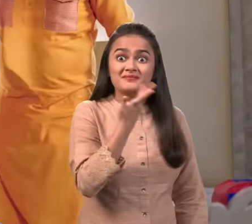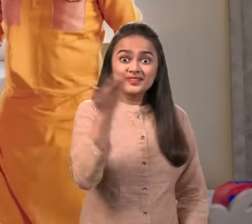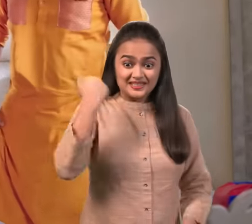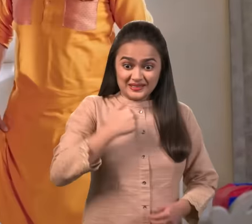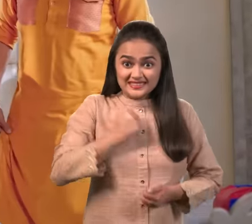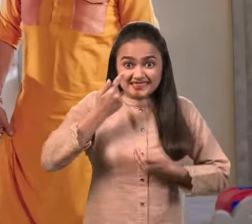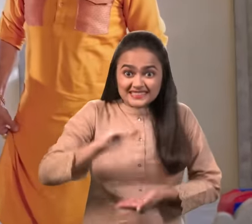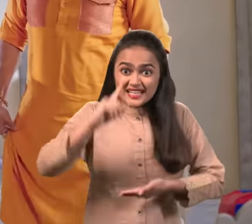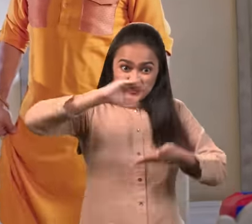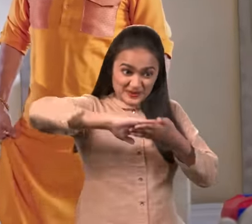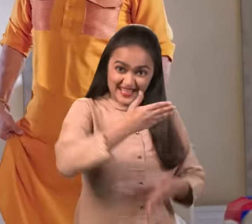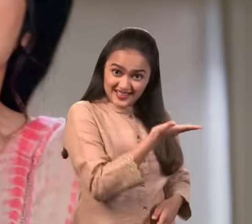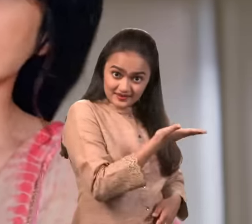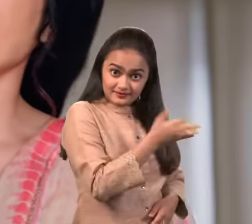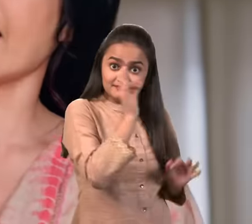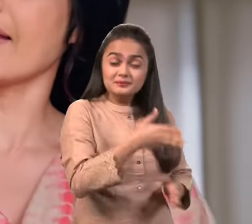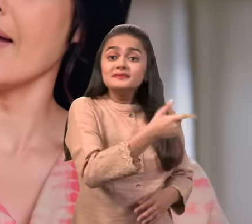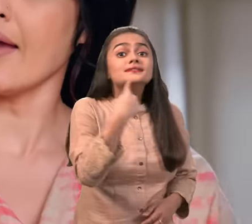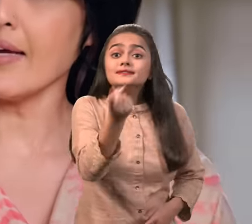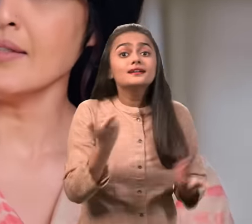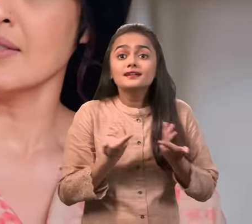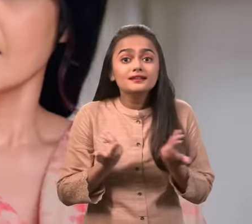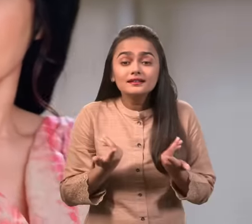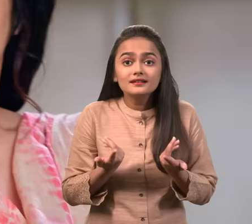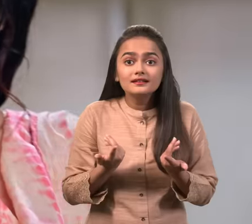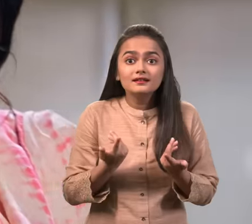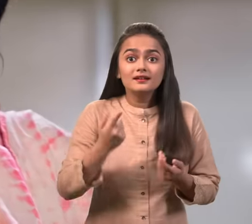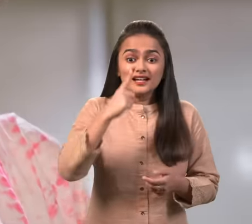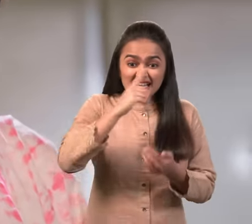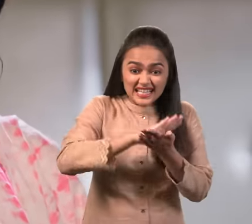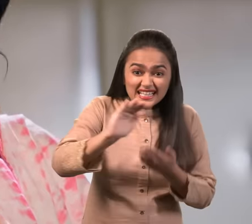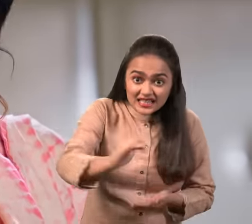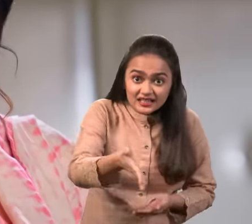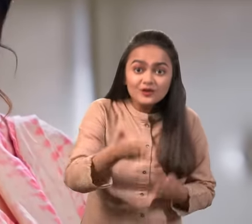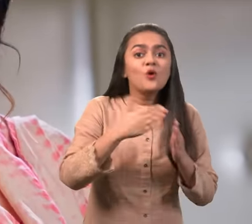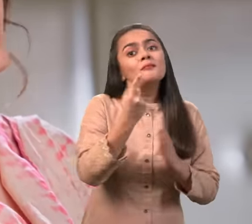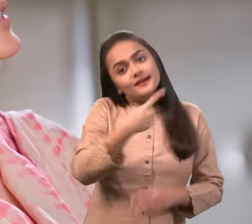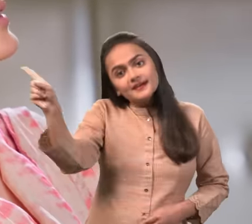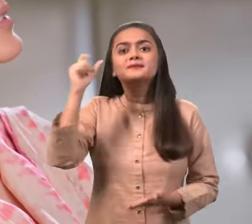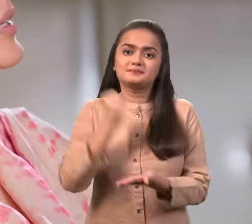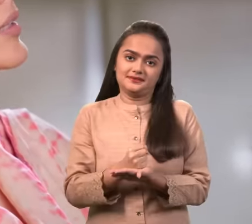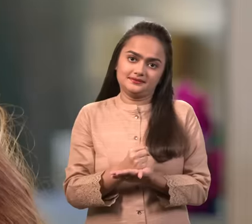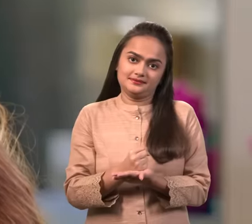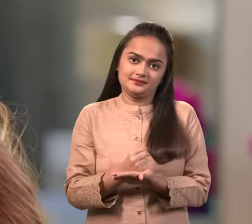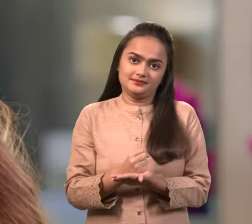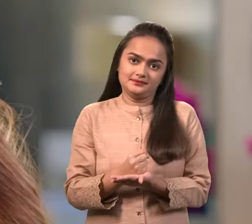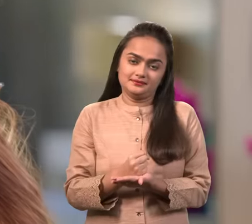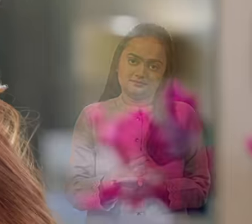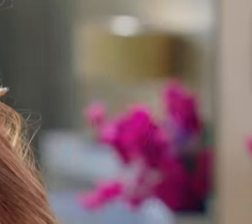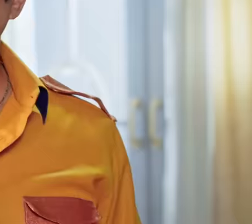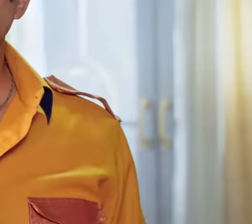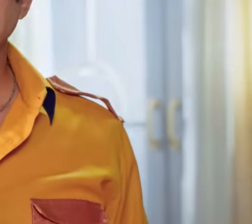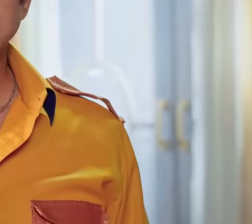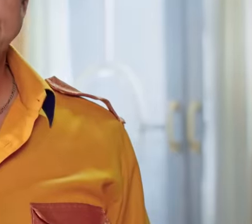जिससे हमारे बेटे का हमने ब्याह करवाया था, इसका कहना है कि हीर को इस घर से चले जाना चाहिए।